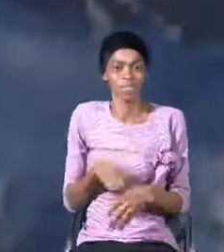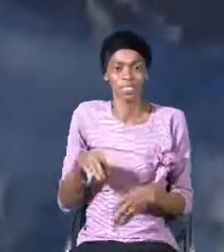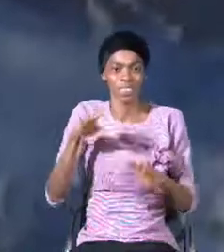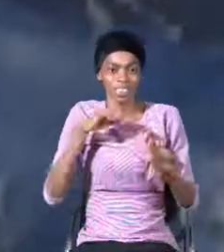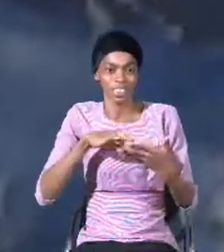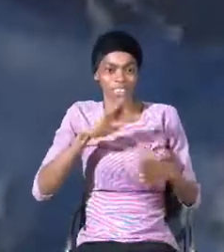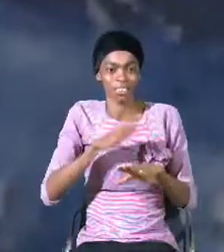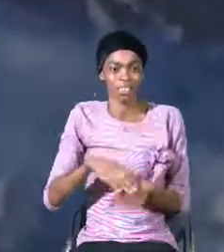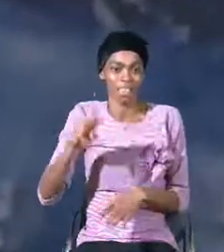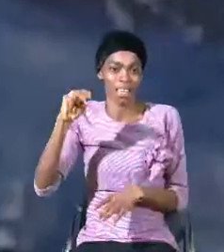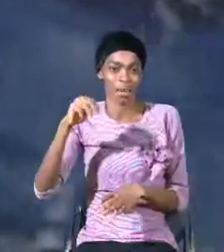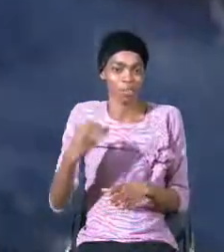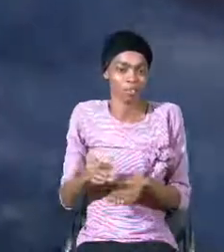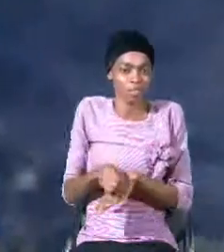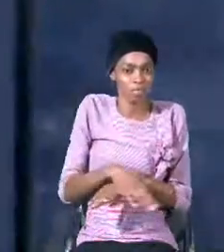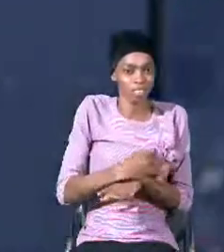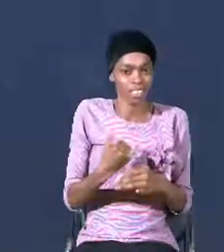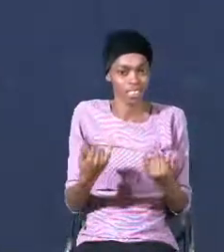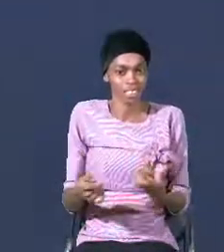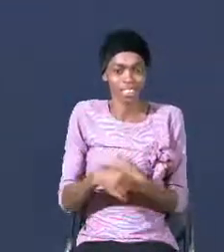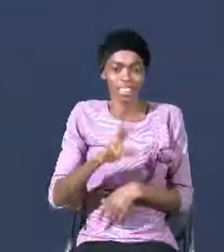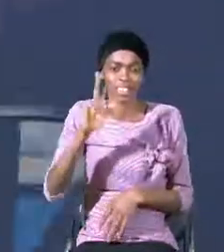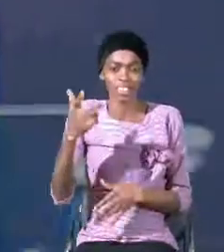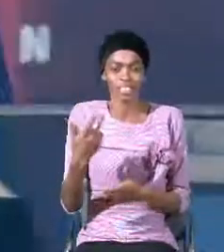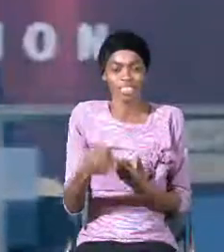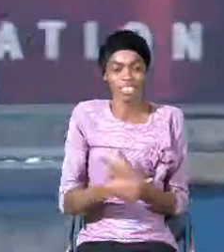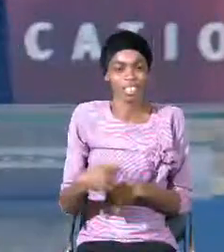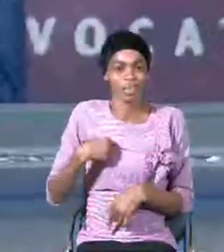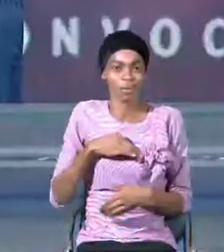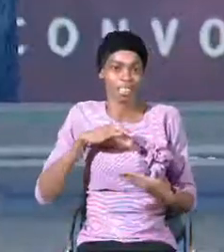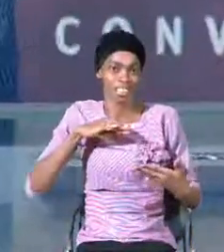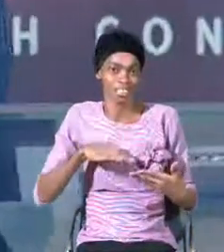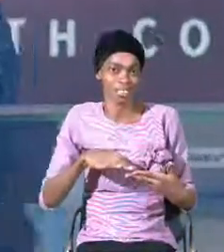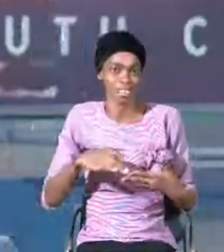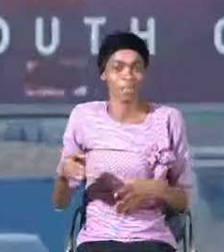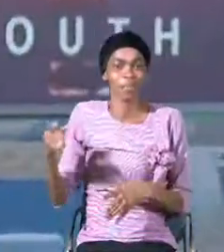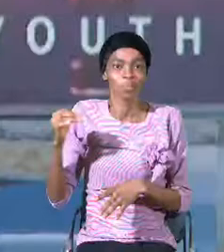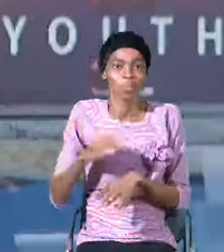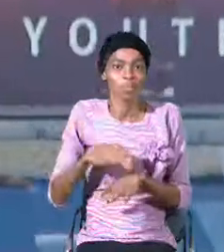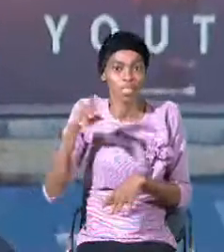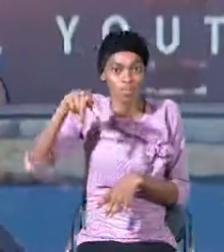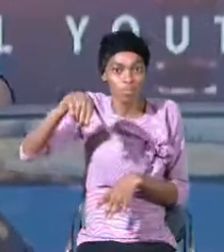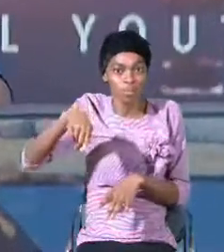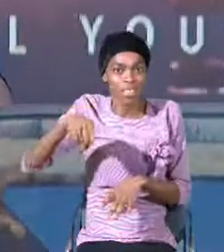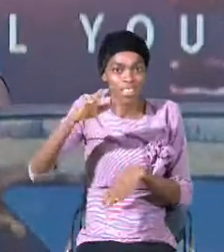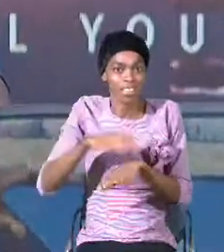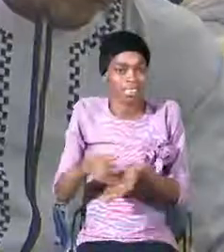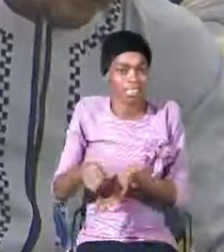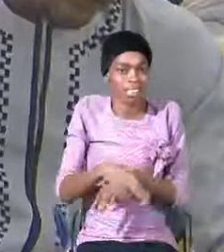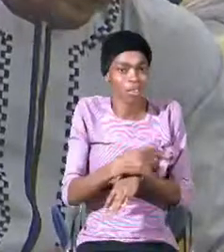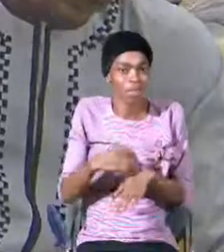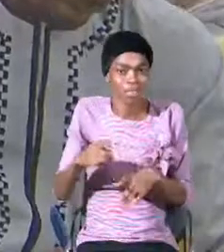l'impact. Maintenant, aujourd'hui, le troisième jour, nous parlons du P de l'impact. Quelqu'un crie P.